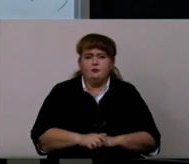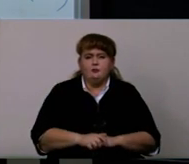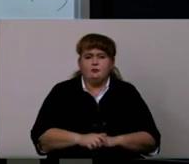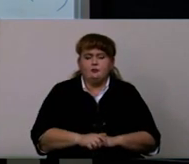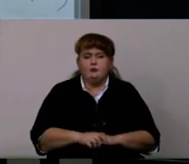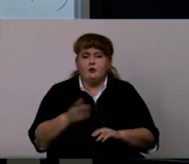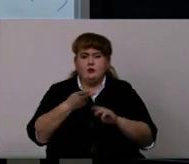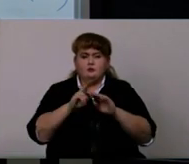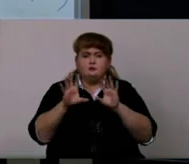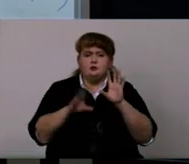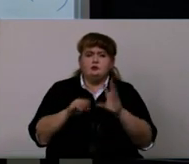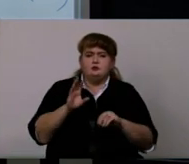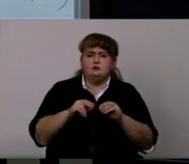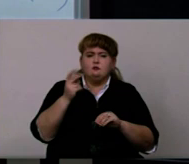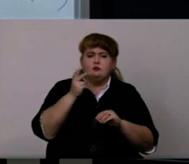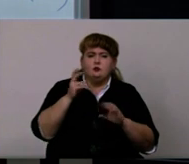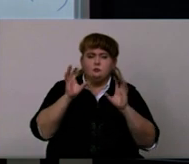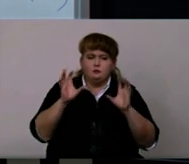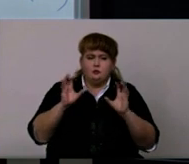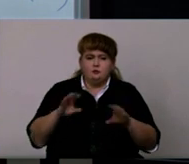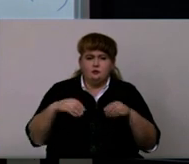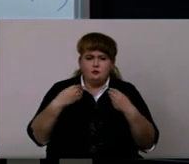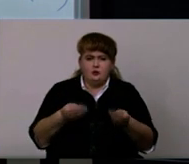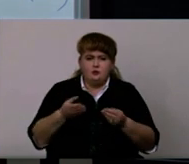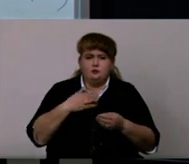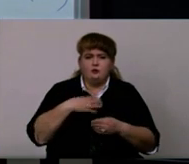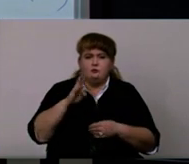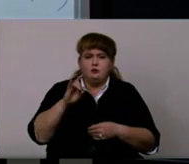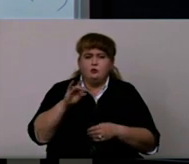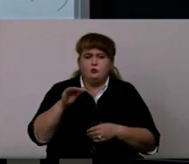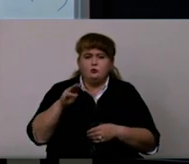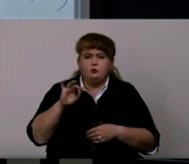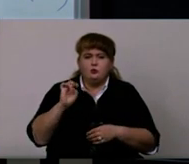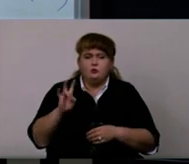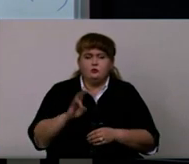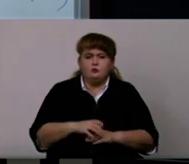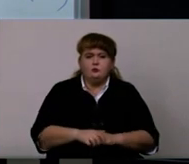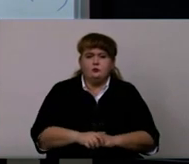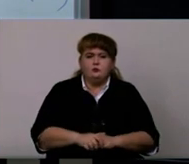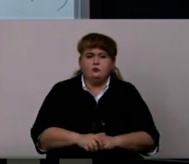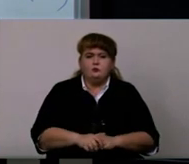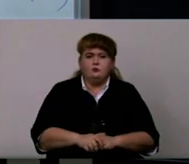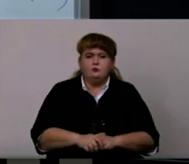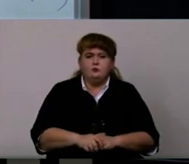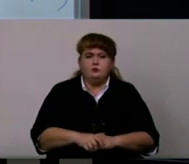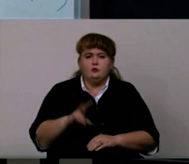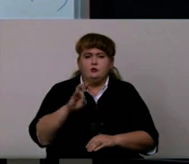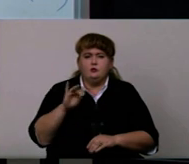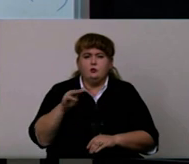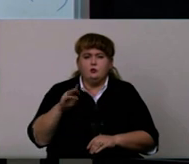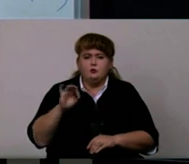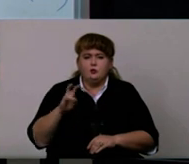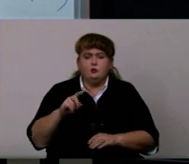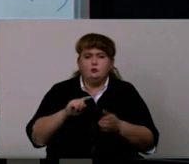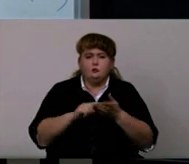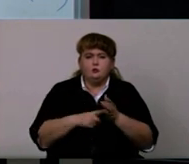Вот это значение по второму закону Ньютона даст нам ньютон. Значит, у меня остается ньютон умножить на